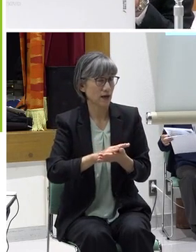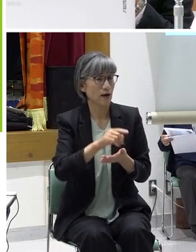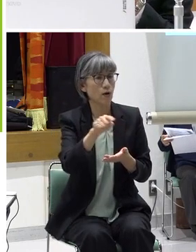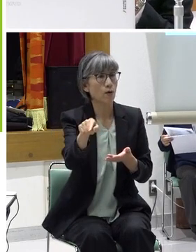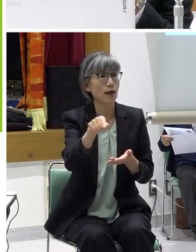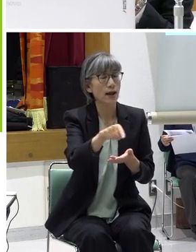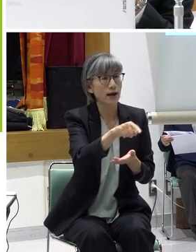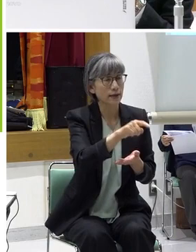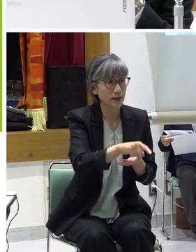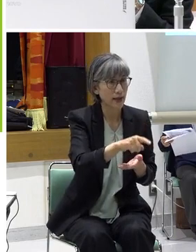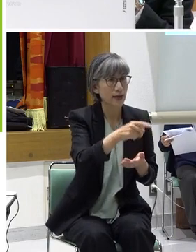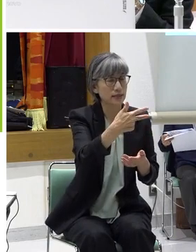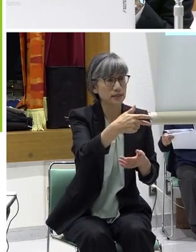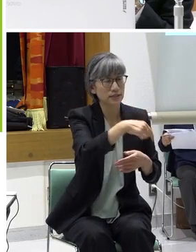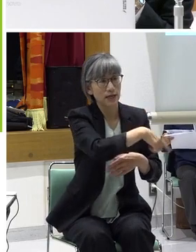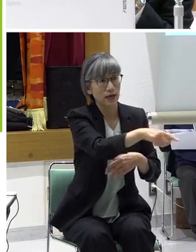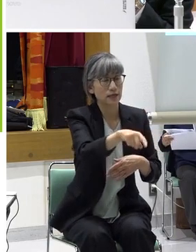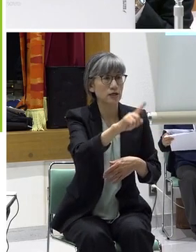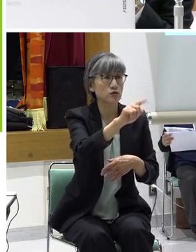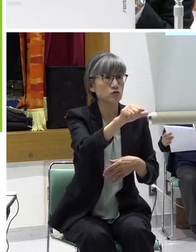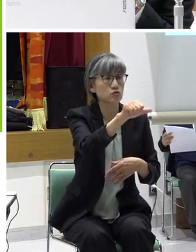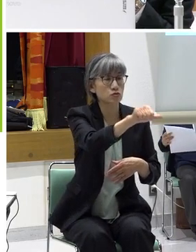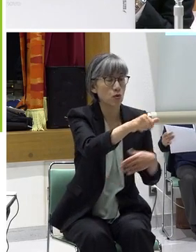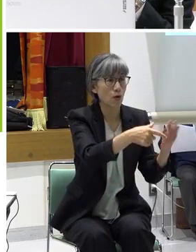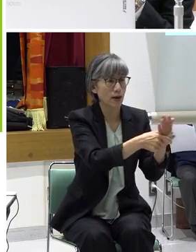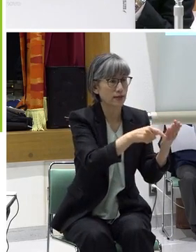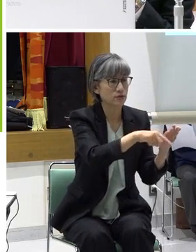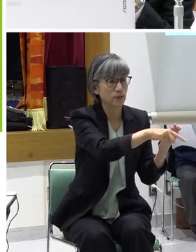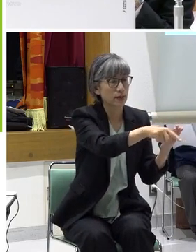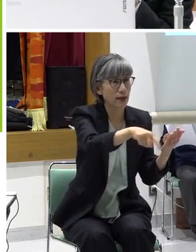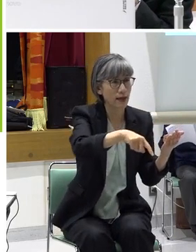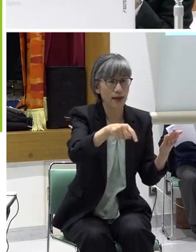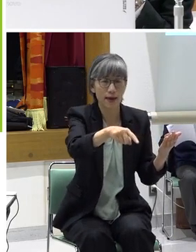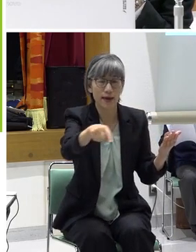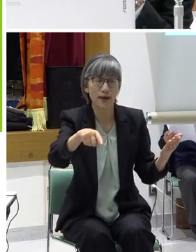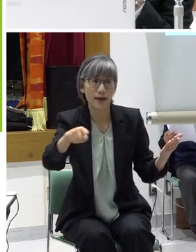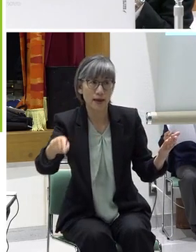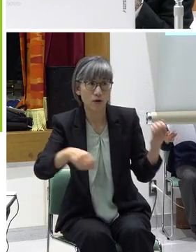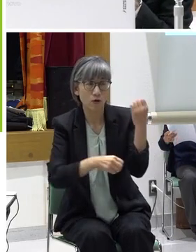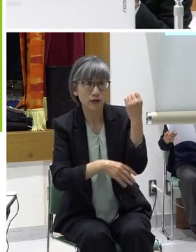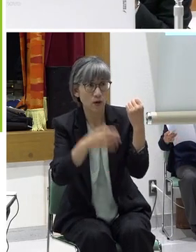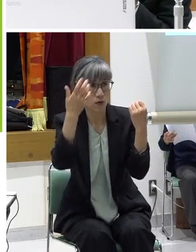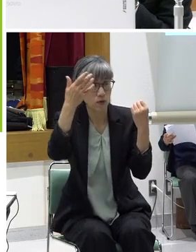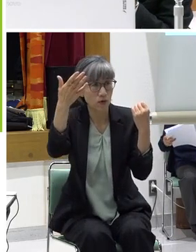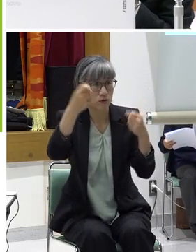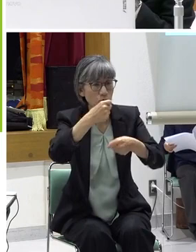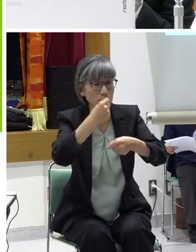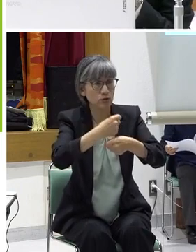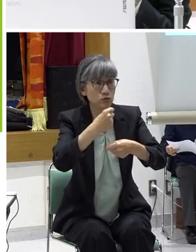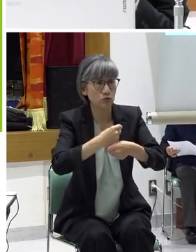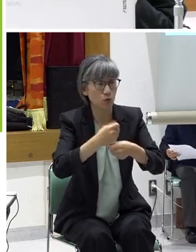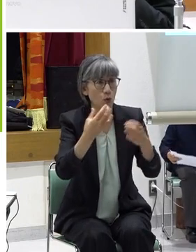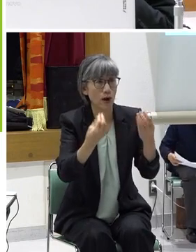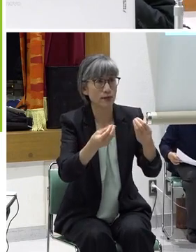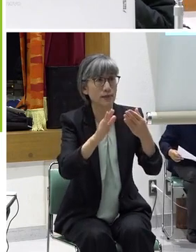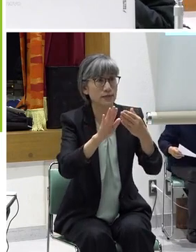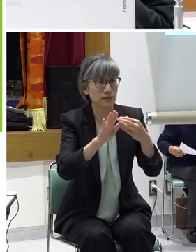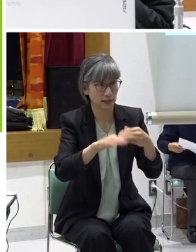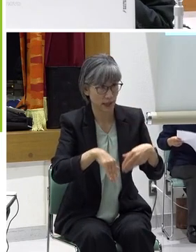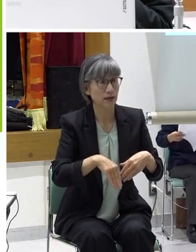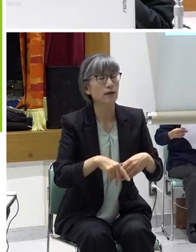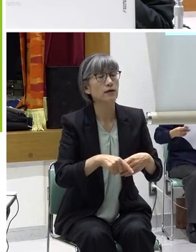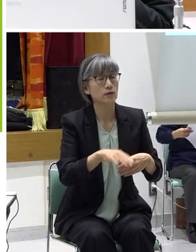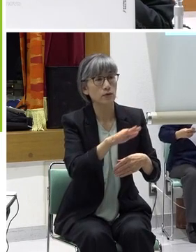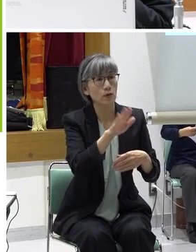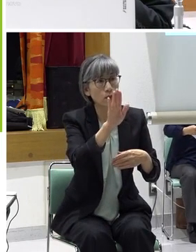内15駅すべての駅周辺での基本構想の策定が終わりました。その後平